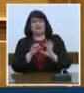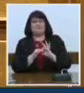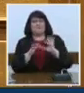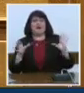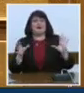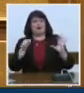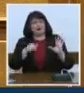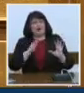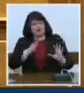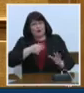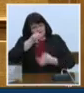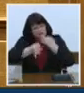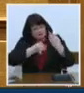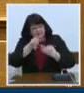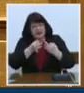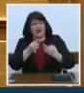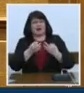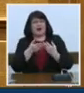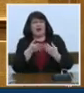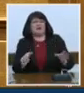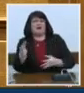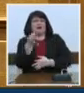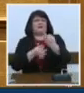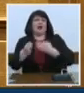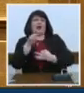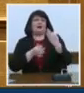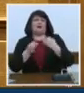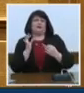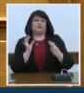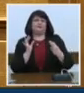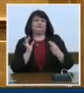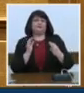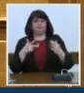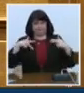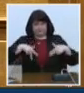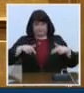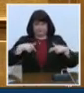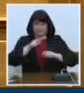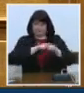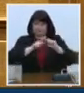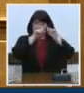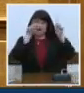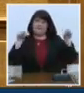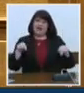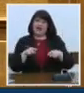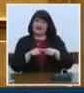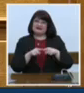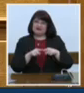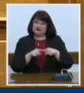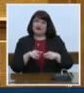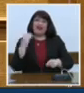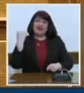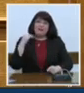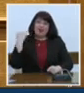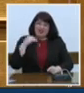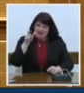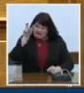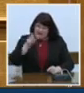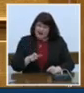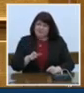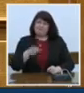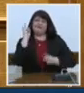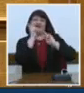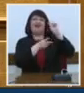η κυβέρνηση διαμόρφωσε το πλαίσιο ώστε τα θύματα να καταγγείλουν τις πράξεις αυτές